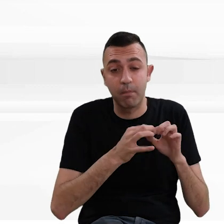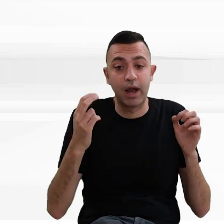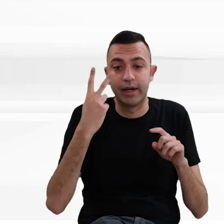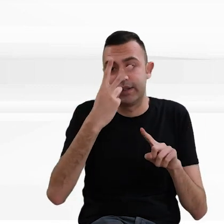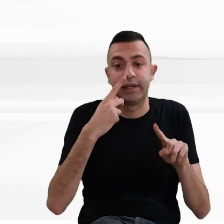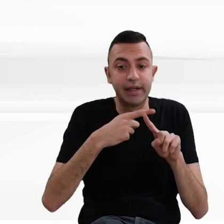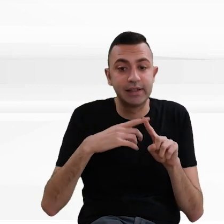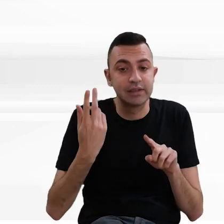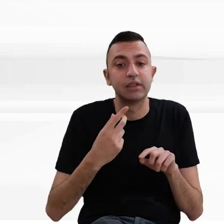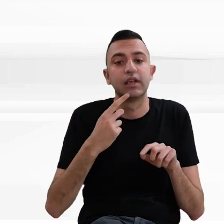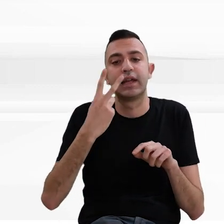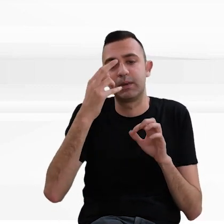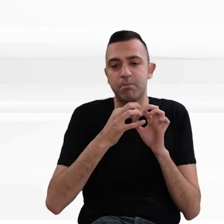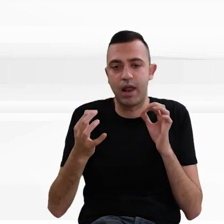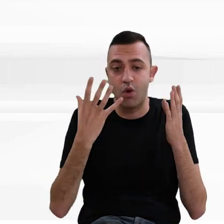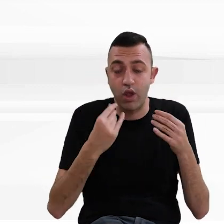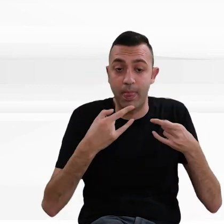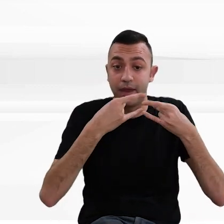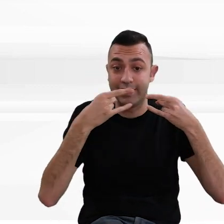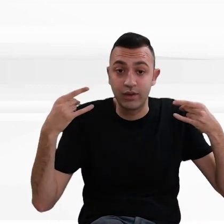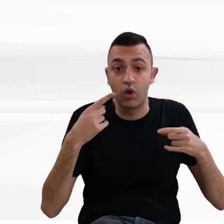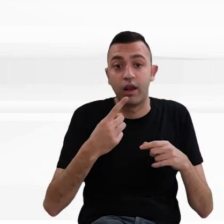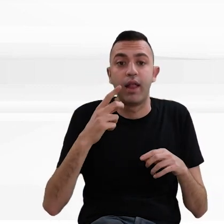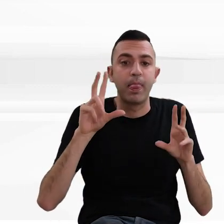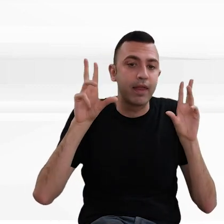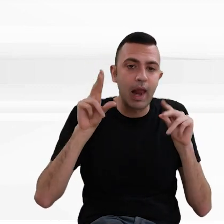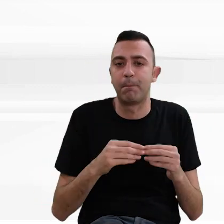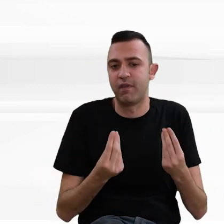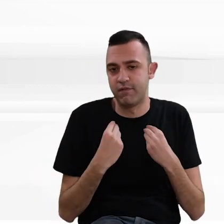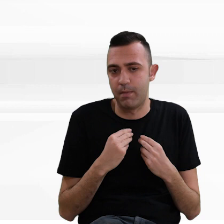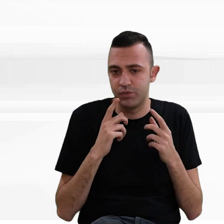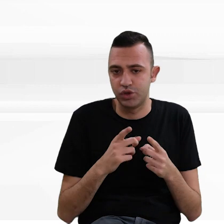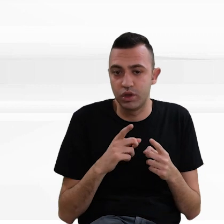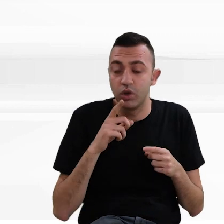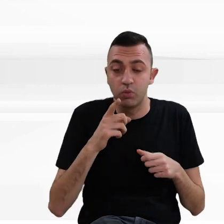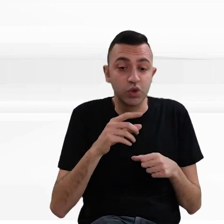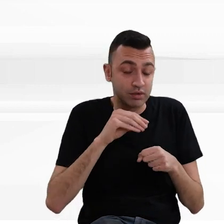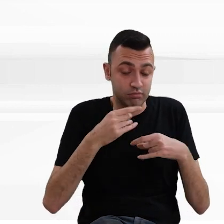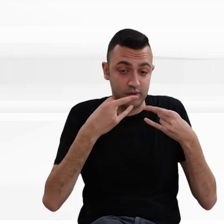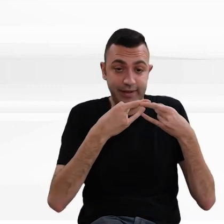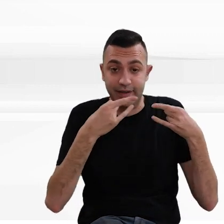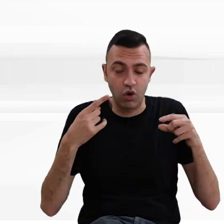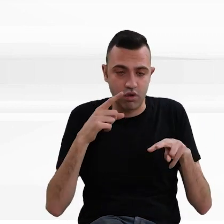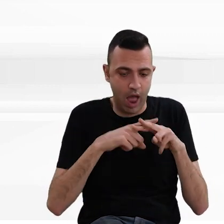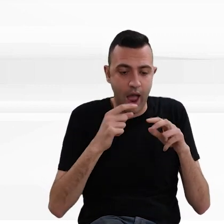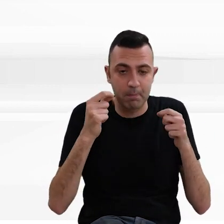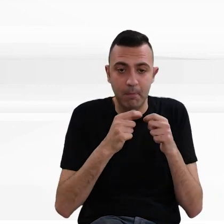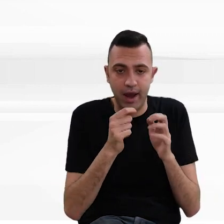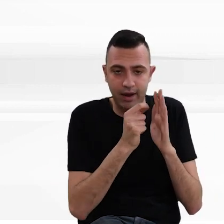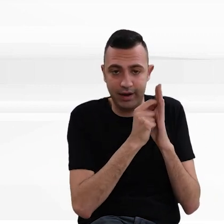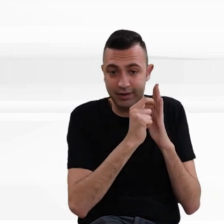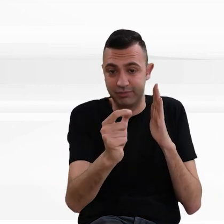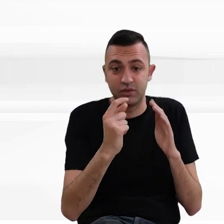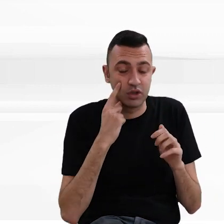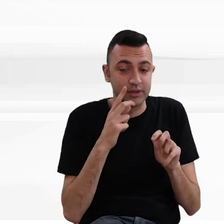2x artı iki metre olan dikdörtgenlerden yeterli sayıda verilmiştir Bu dikdörtgenler AB doğru